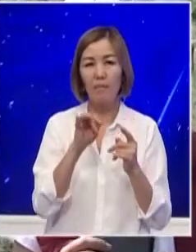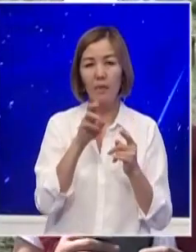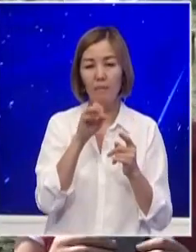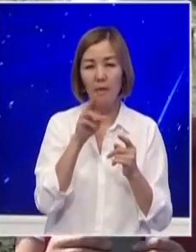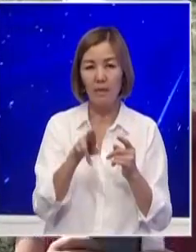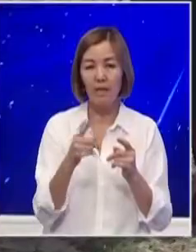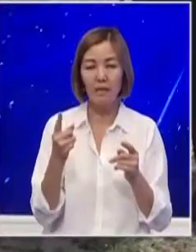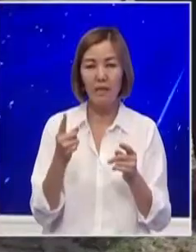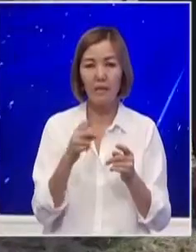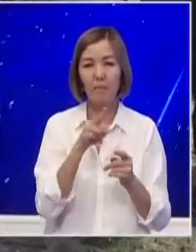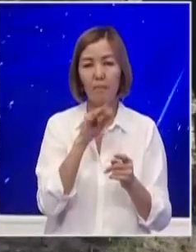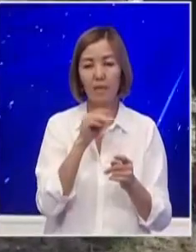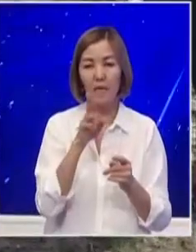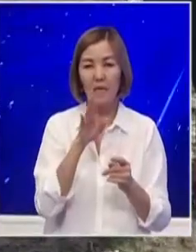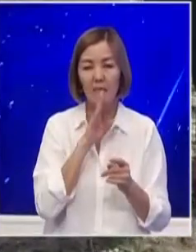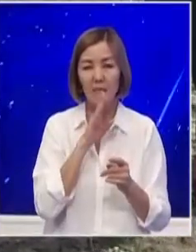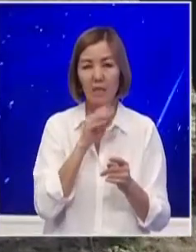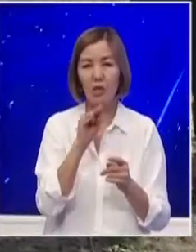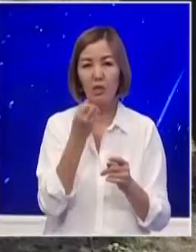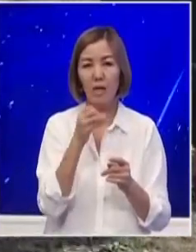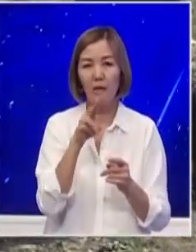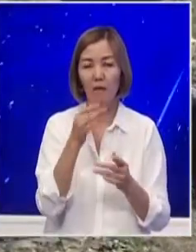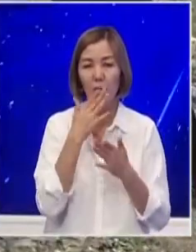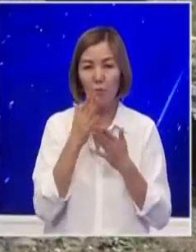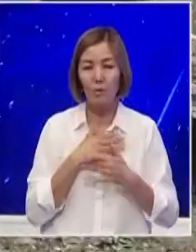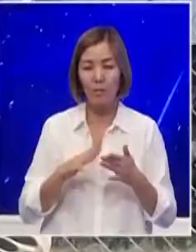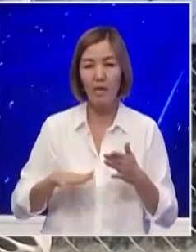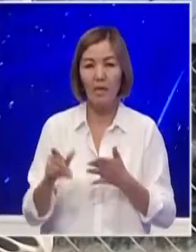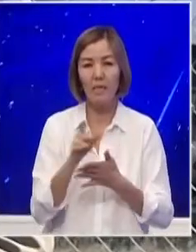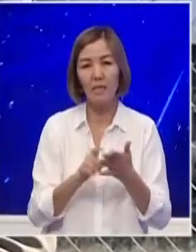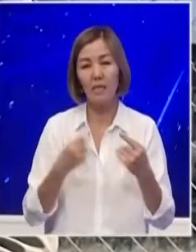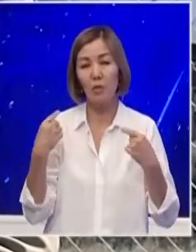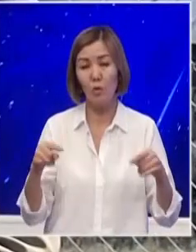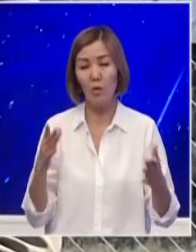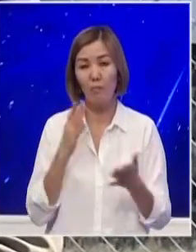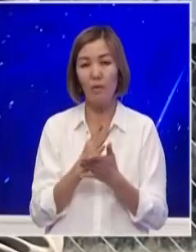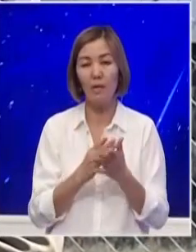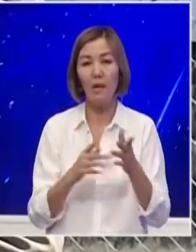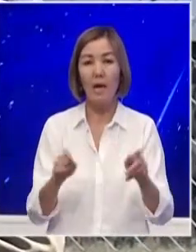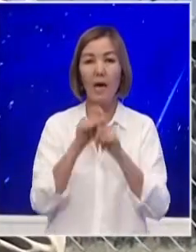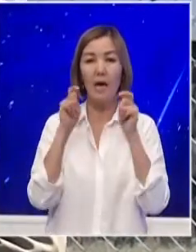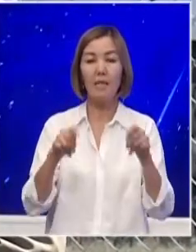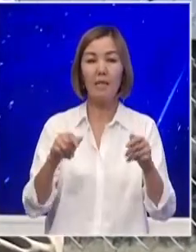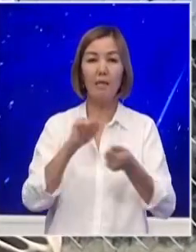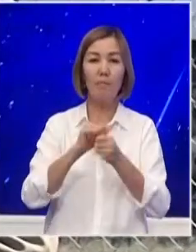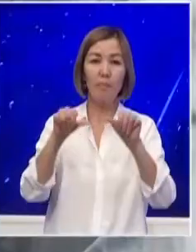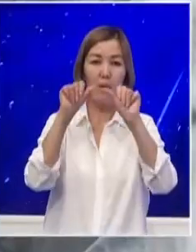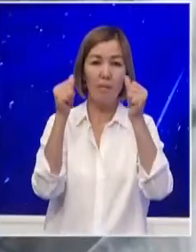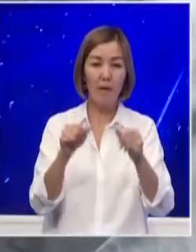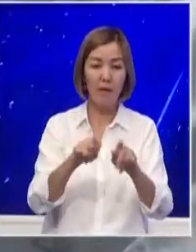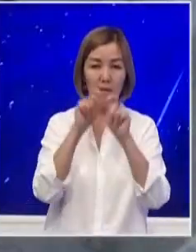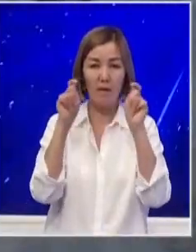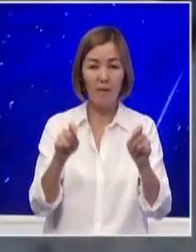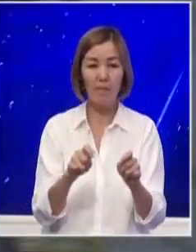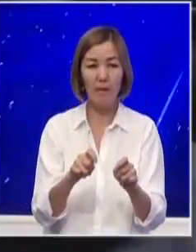«Баспалдахтар», «Пері Қызынахат», «Жайдарман», «Любимый край», «Стихи поэмы» и других. Открытие мемориального камня поэту-земляку